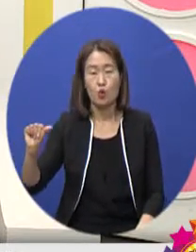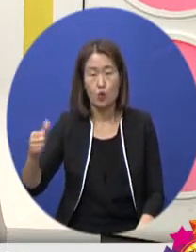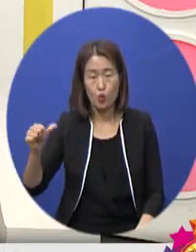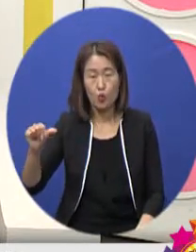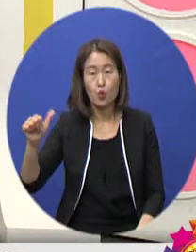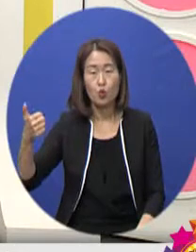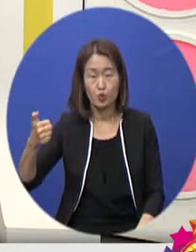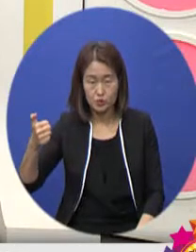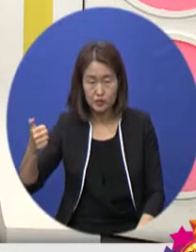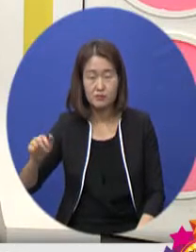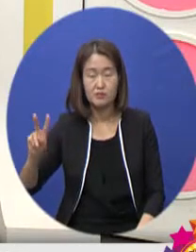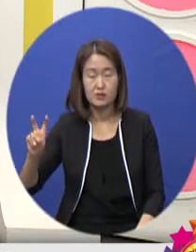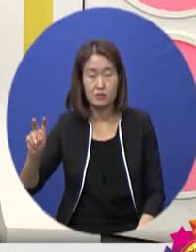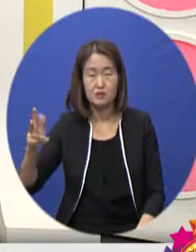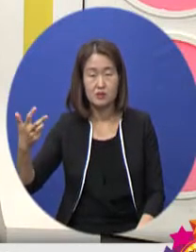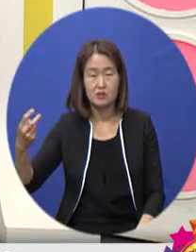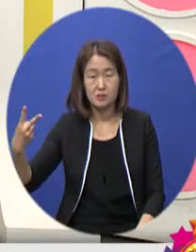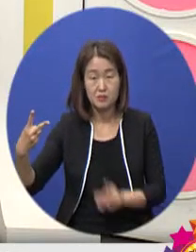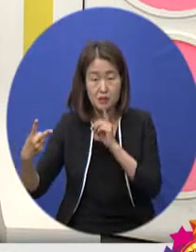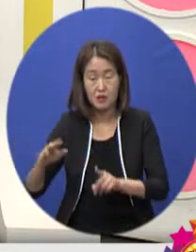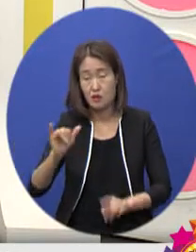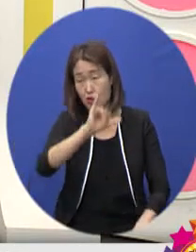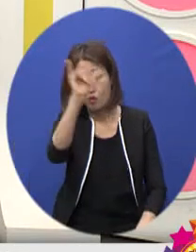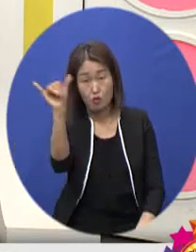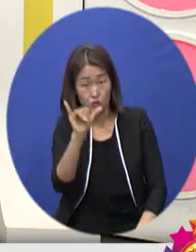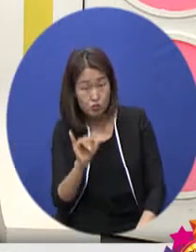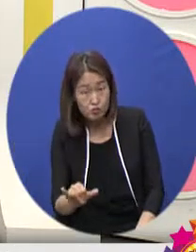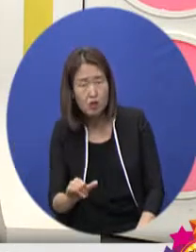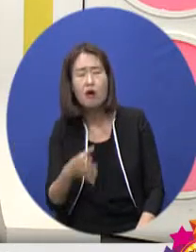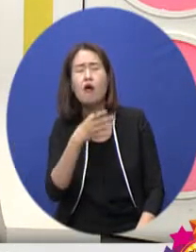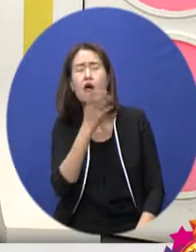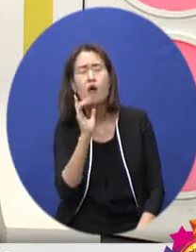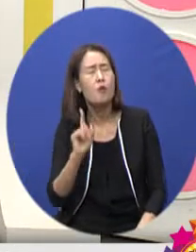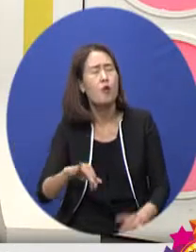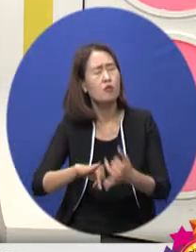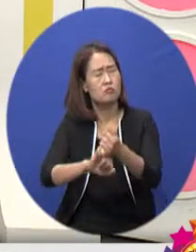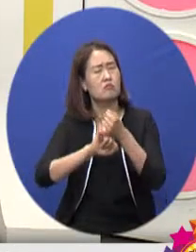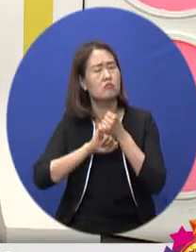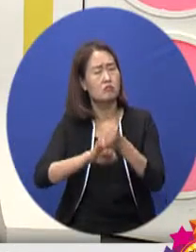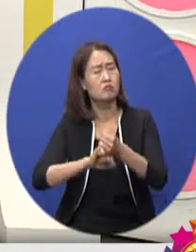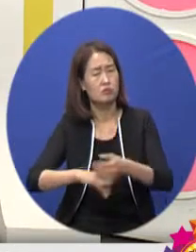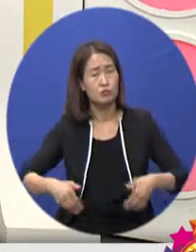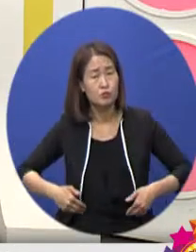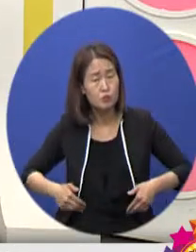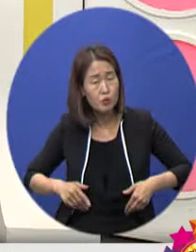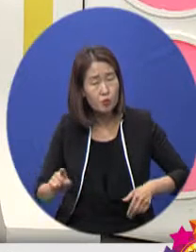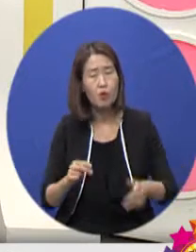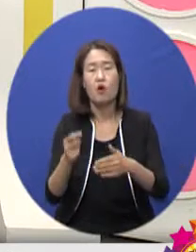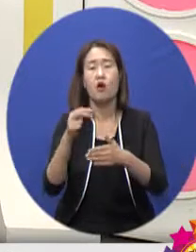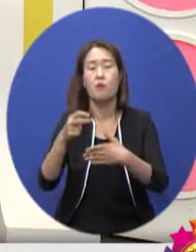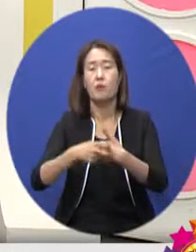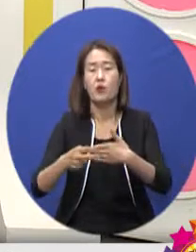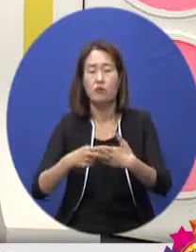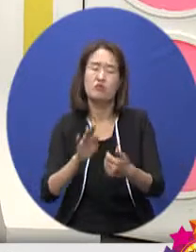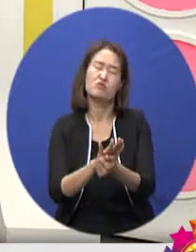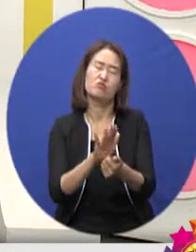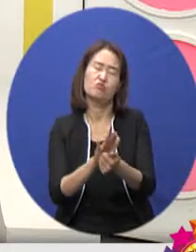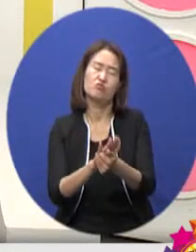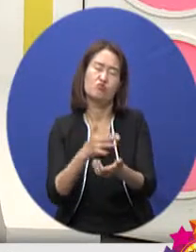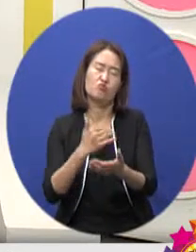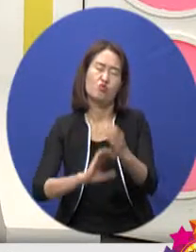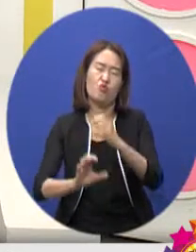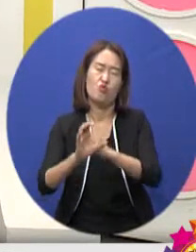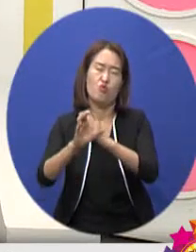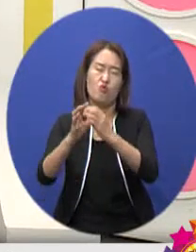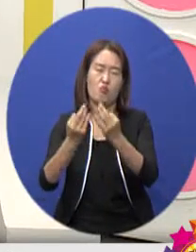033-5502072를 문의를 하시면 되겠습니다. 전국에 계신 어르신들에게 이렇게 꼭 필요한 의료 지원이 아주 더 많아졌으면 좋겠습니다.